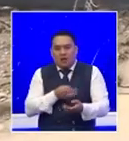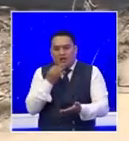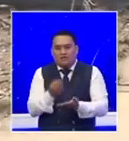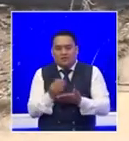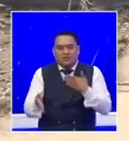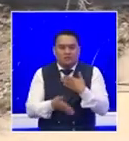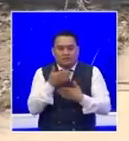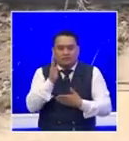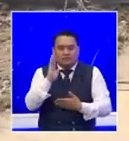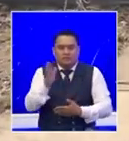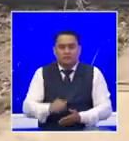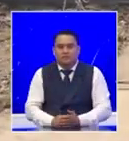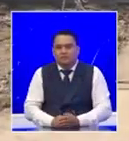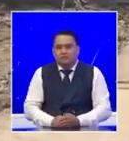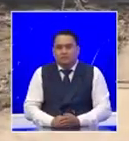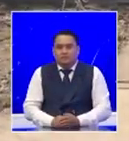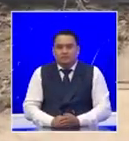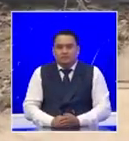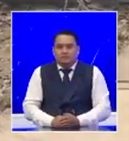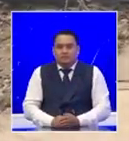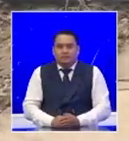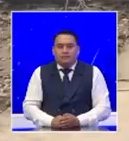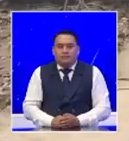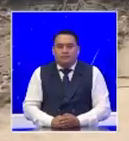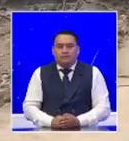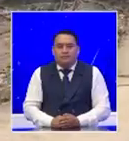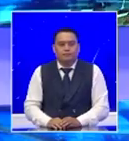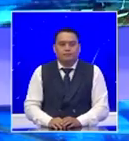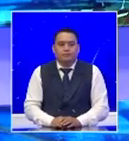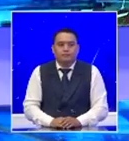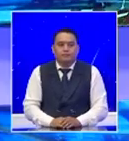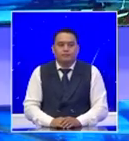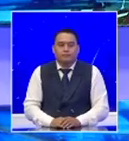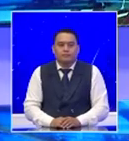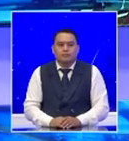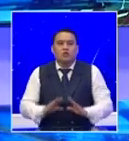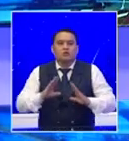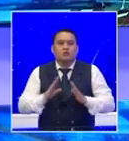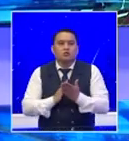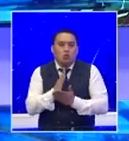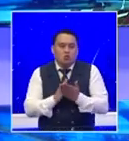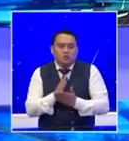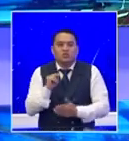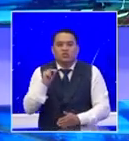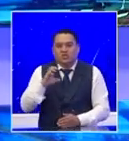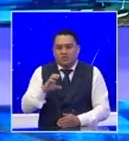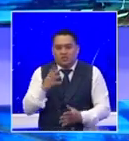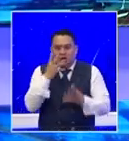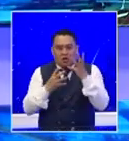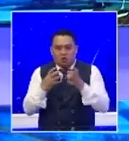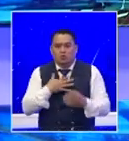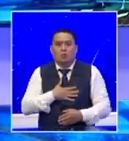ответственности. Антон Хатиновский, Мади Байбасынов, телеканал ЖТСУ, Текели. Службы ЧС Алматинской области всерьез